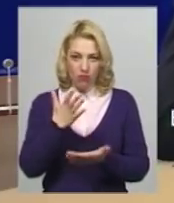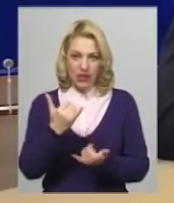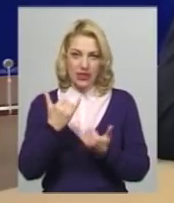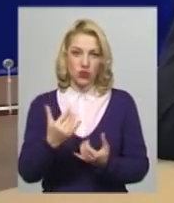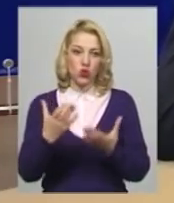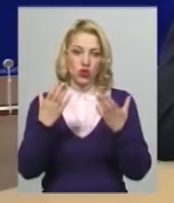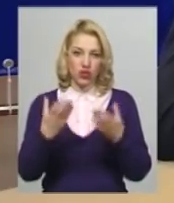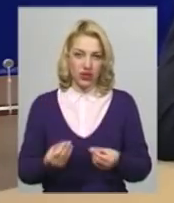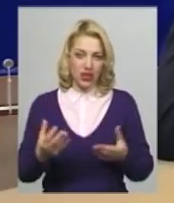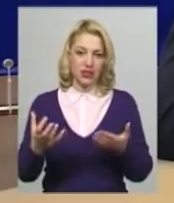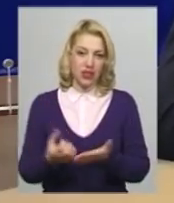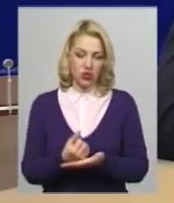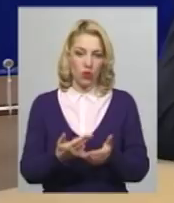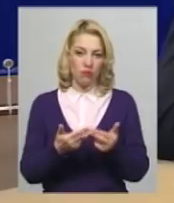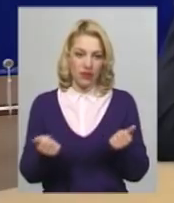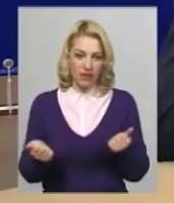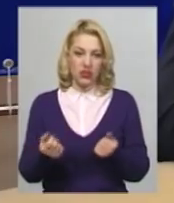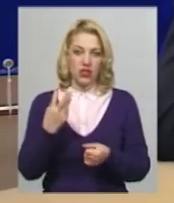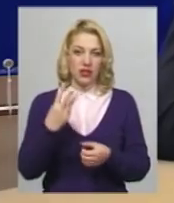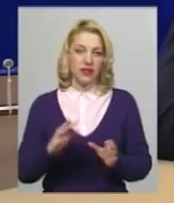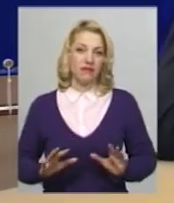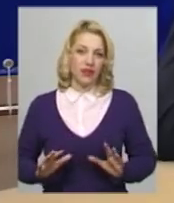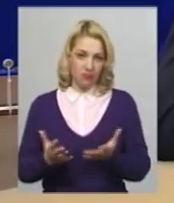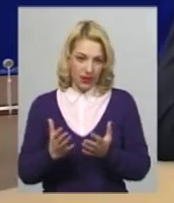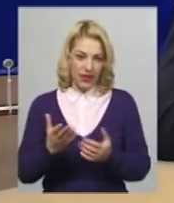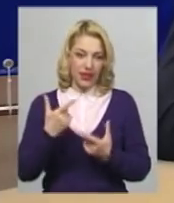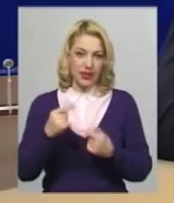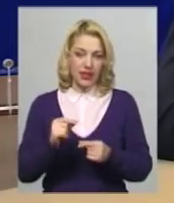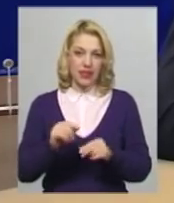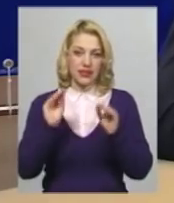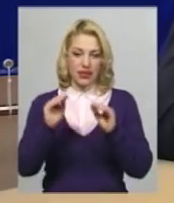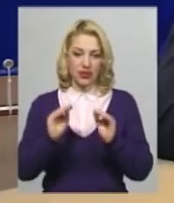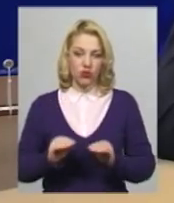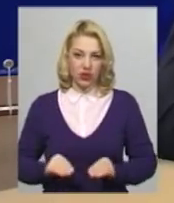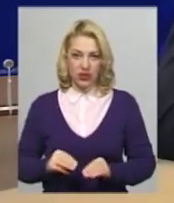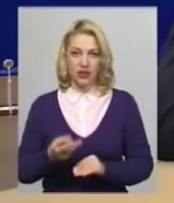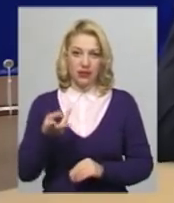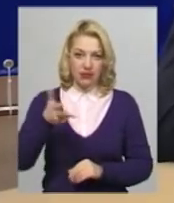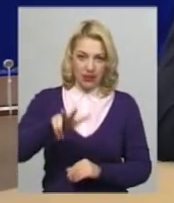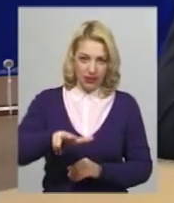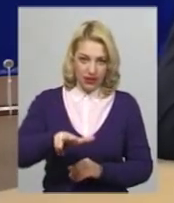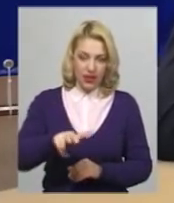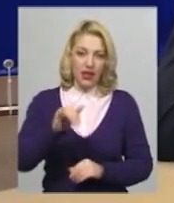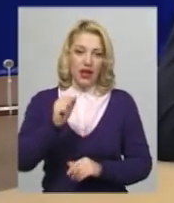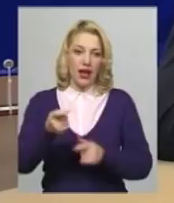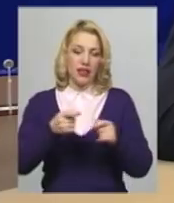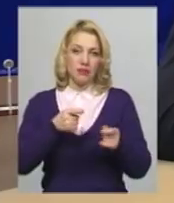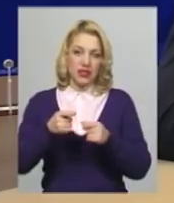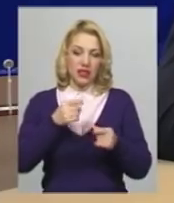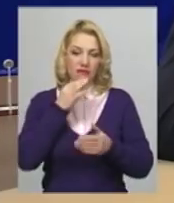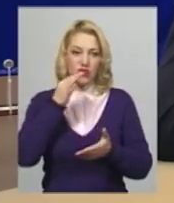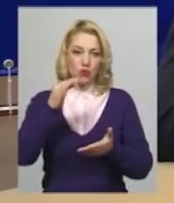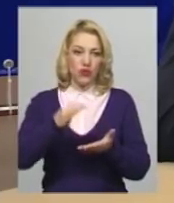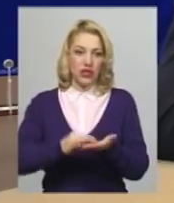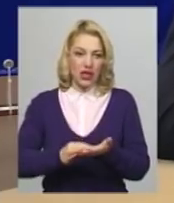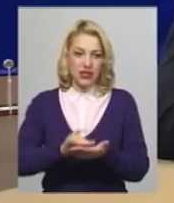день – знайшло підтвердження три випадки, де складено три протоколи, адміністративна